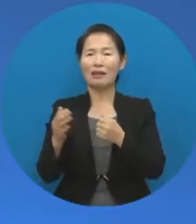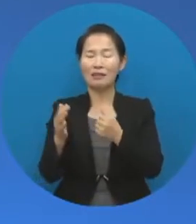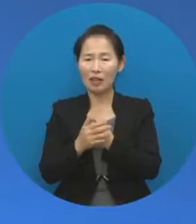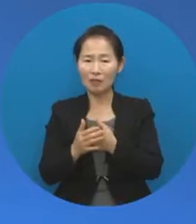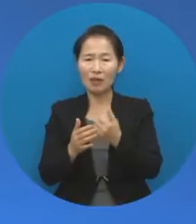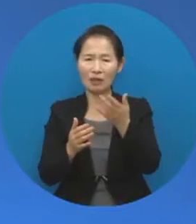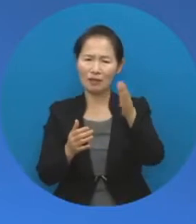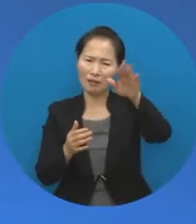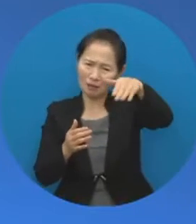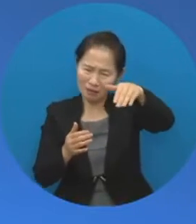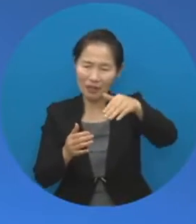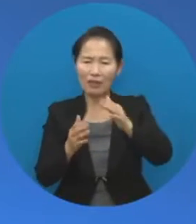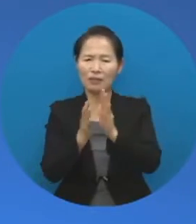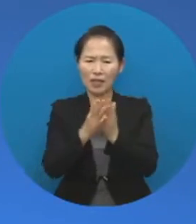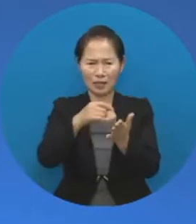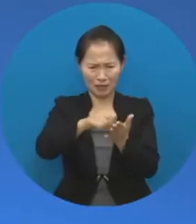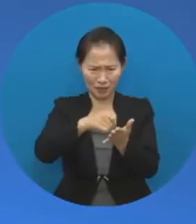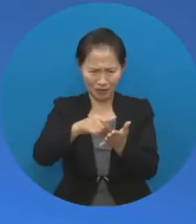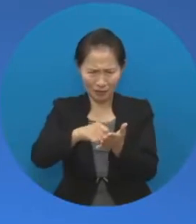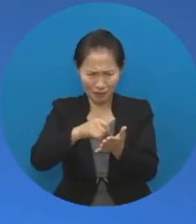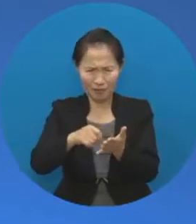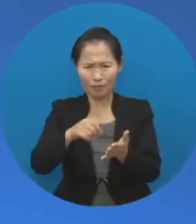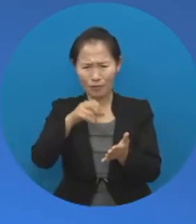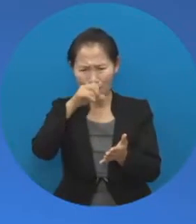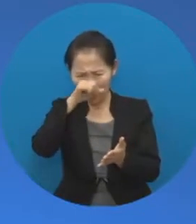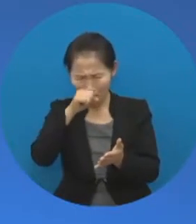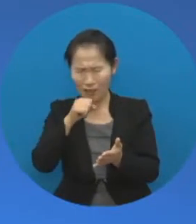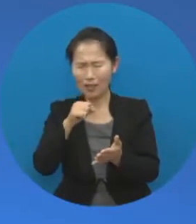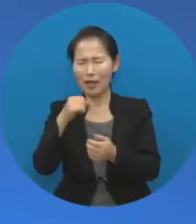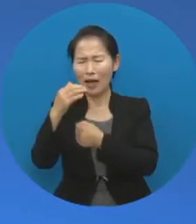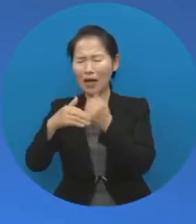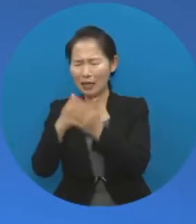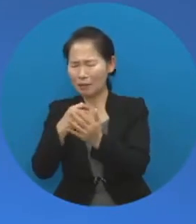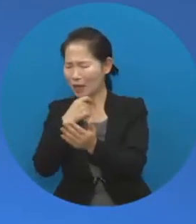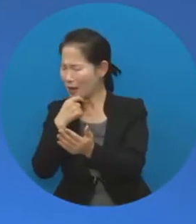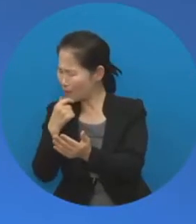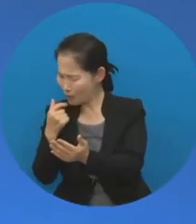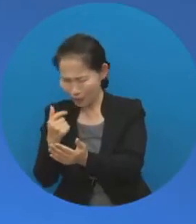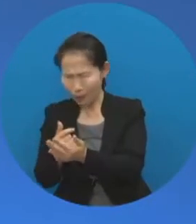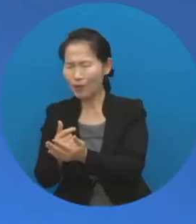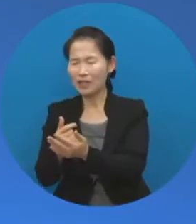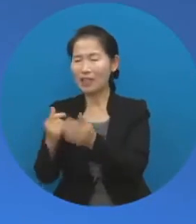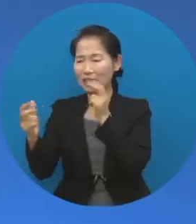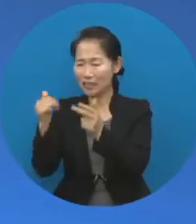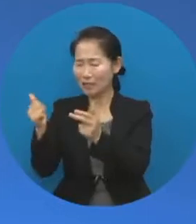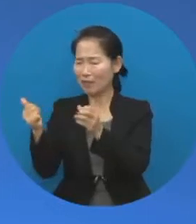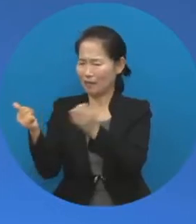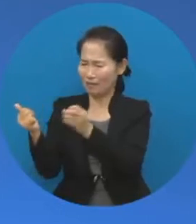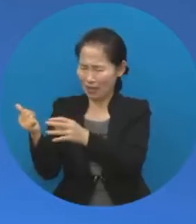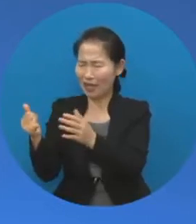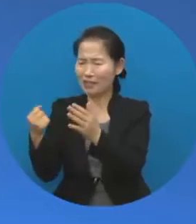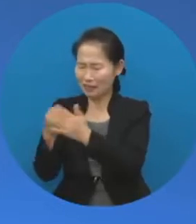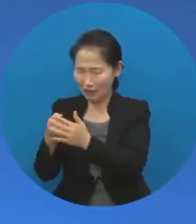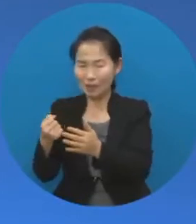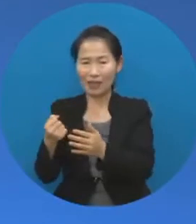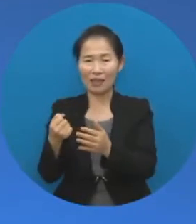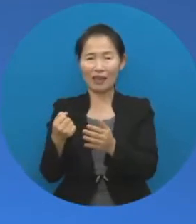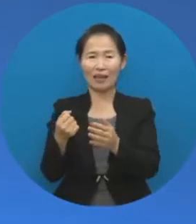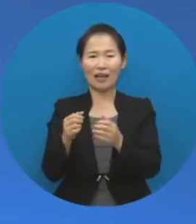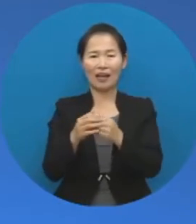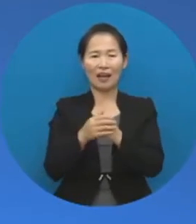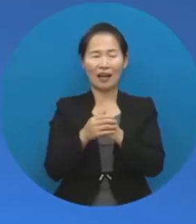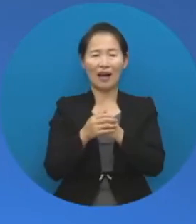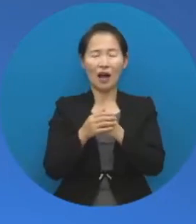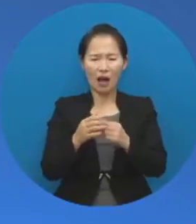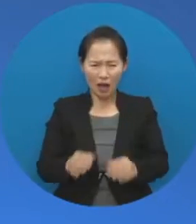책을 쓰라는 하나님이 감동을 주셨대요. 이거 누가 하시는 거예요? 하나님이 또 그 대표님에게 막 이 효진의